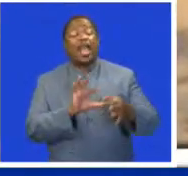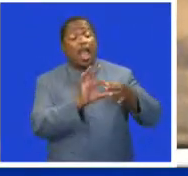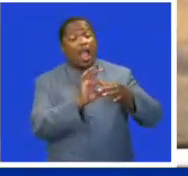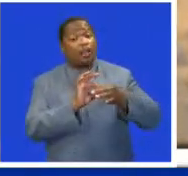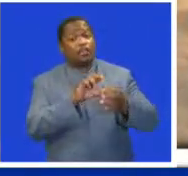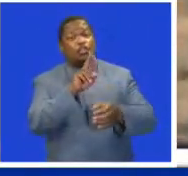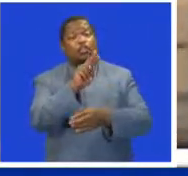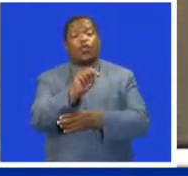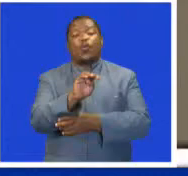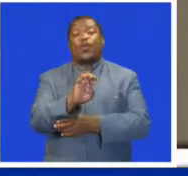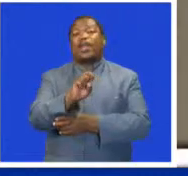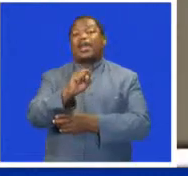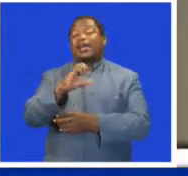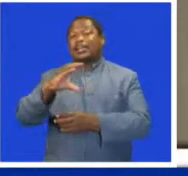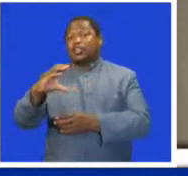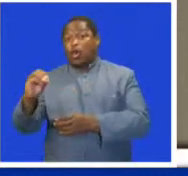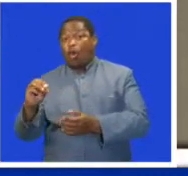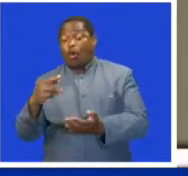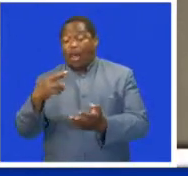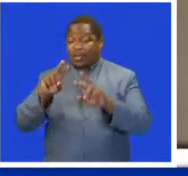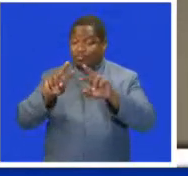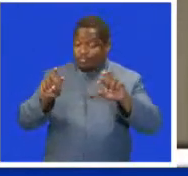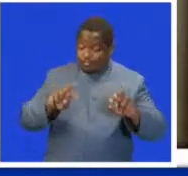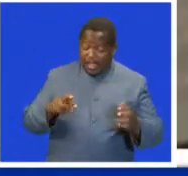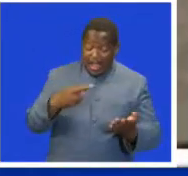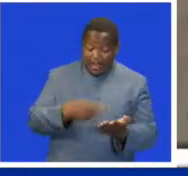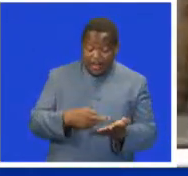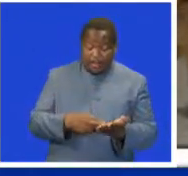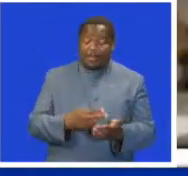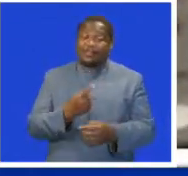nesiphohlongo nesikhombisa kulaye inkulungwane